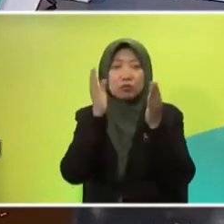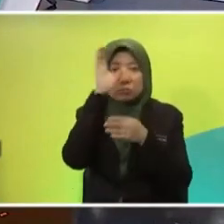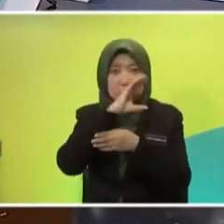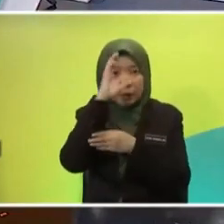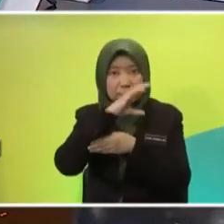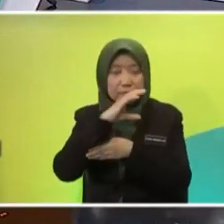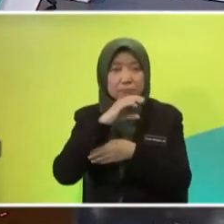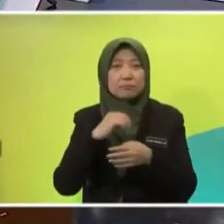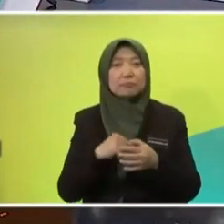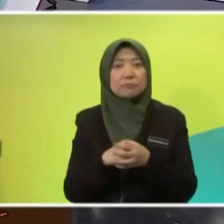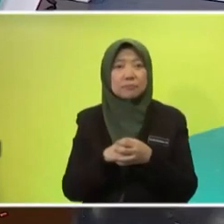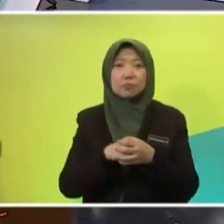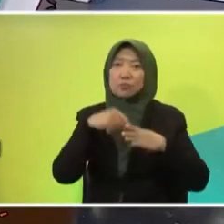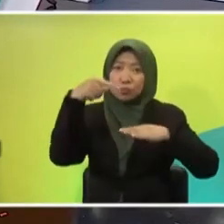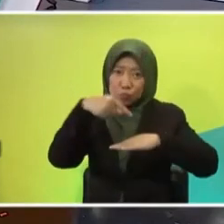Sini.